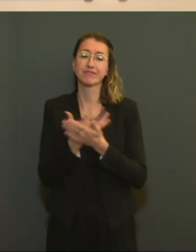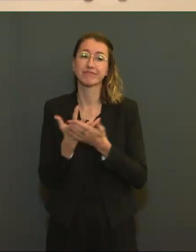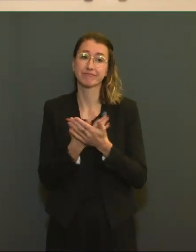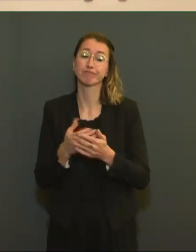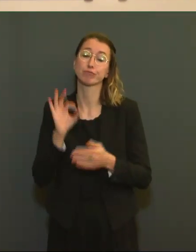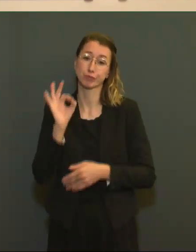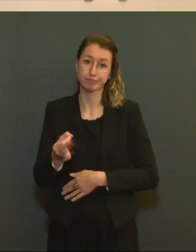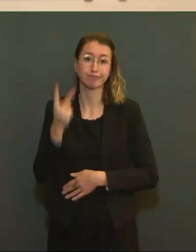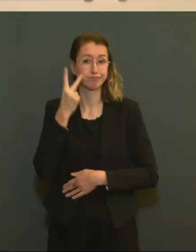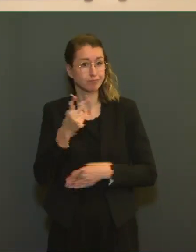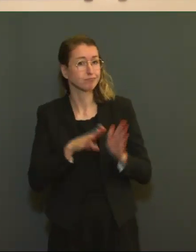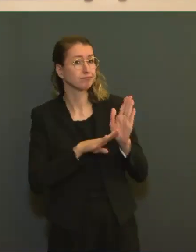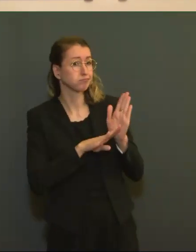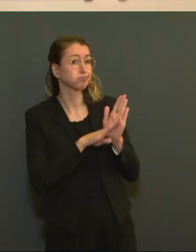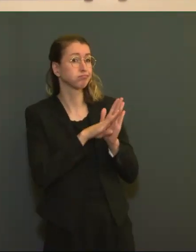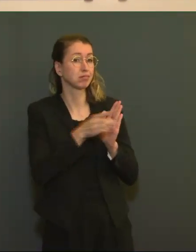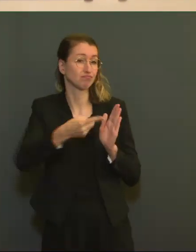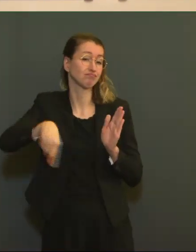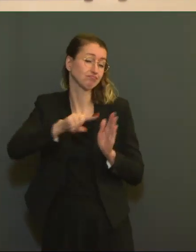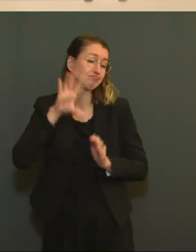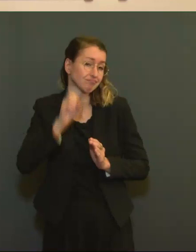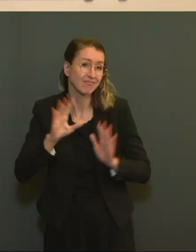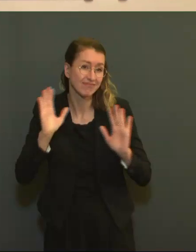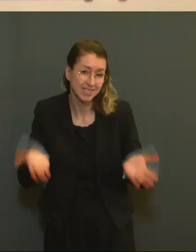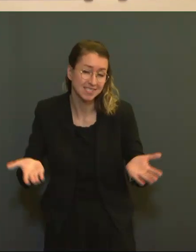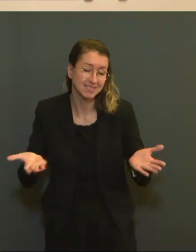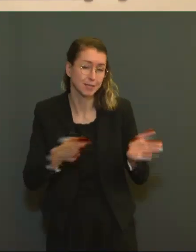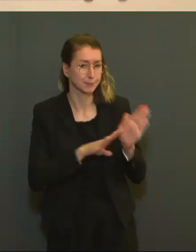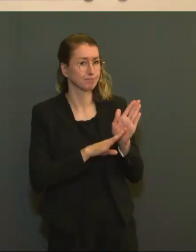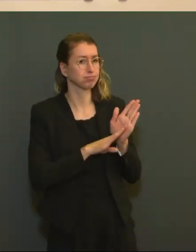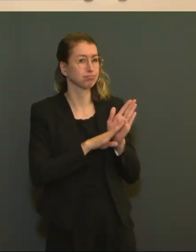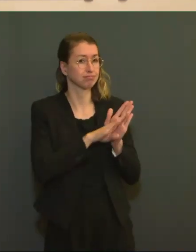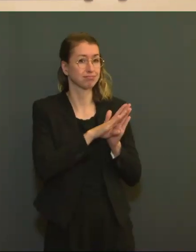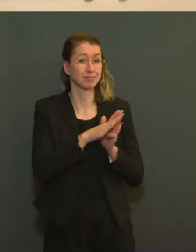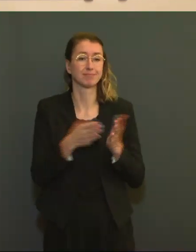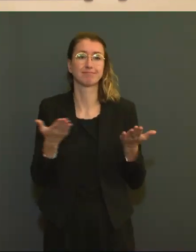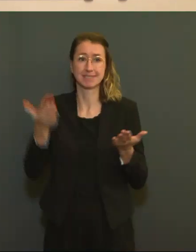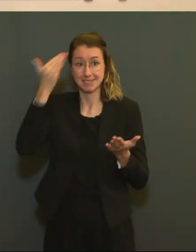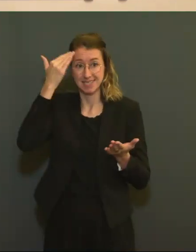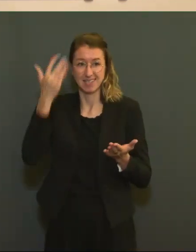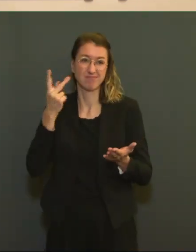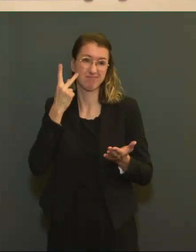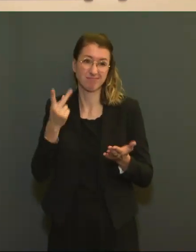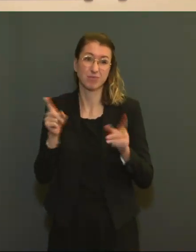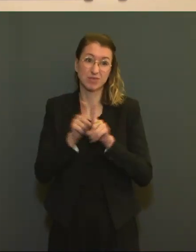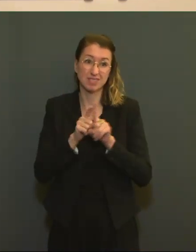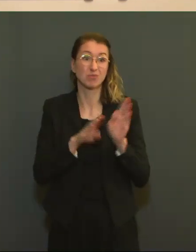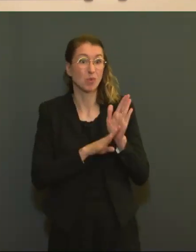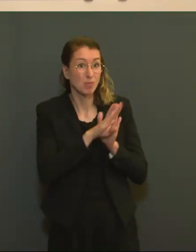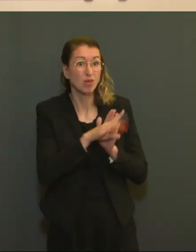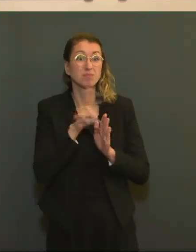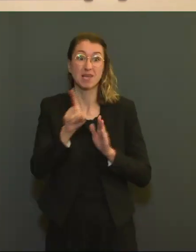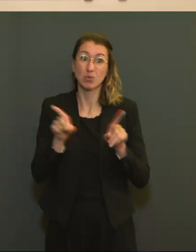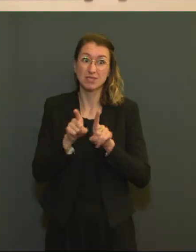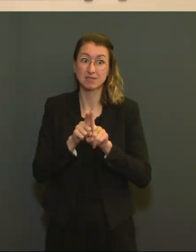d'augmenter, vous vous en rendez compte. On peut même dire qu'il y a actuellement une augmentation, une accélération modérée de